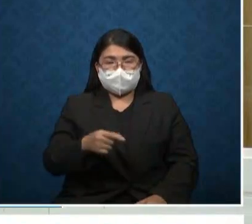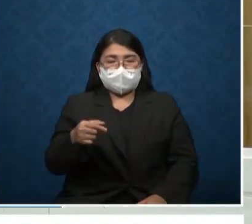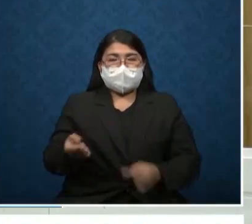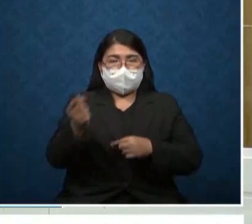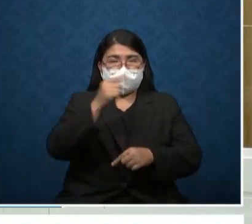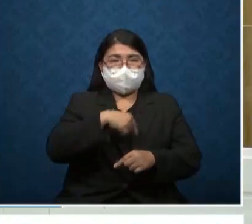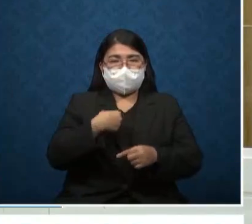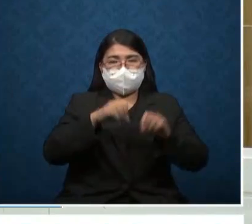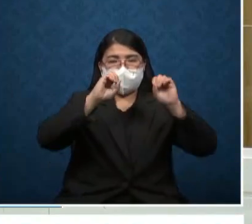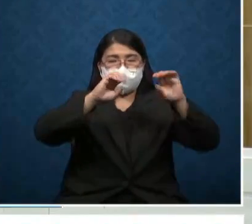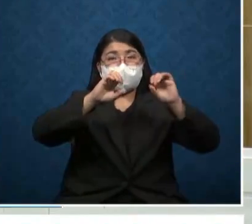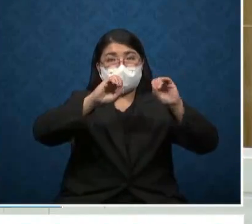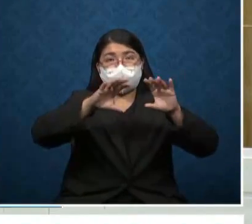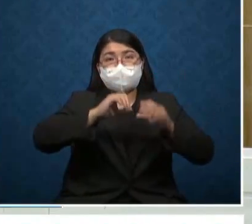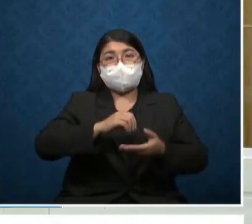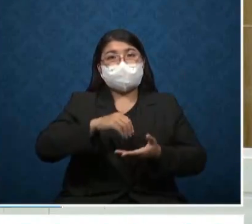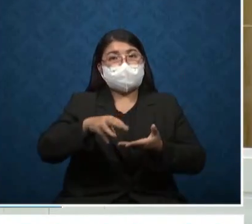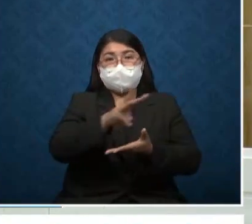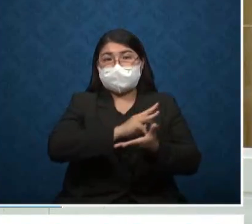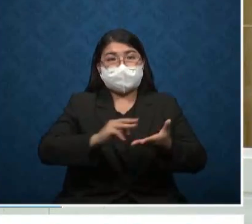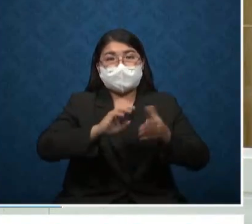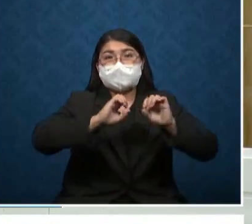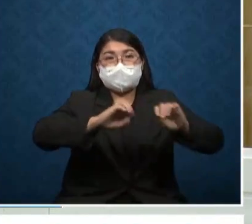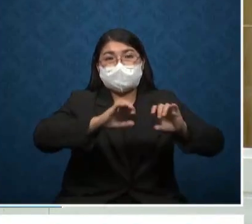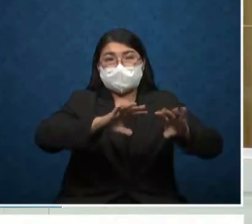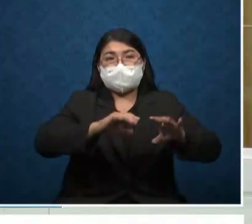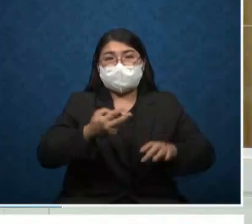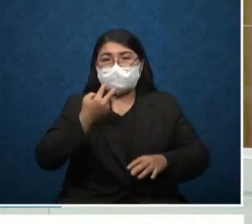จะเป็นอาจณ้ decided to